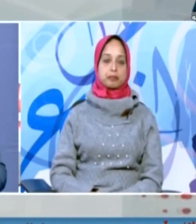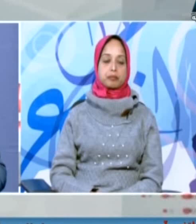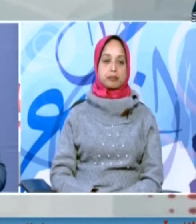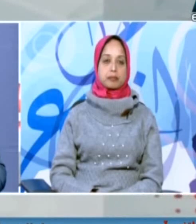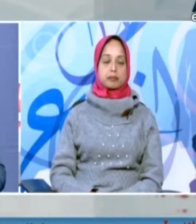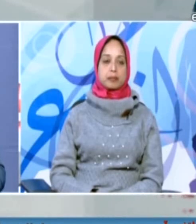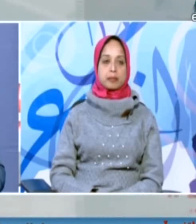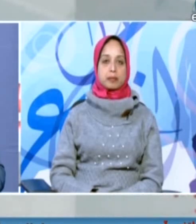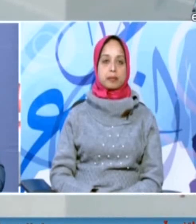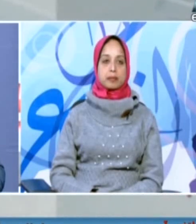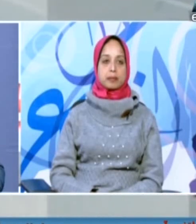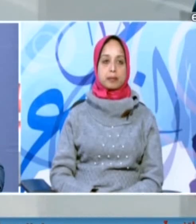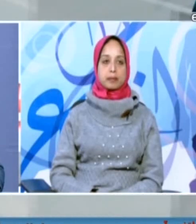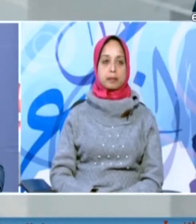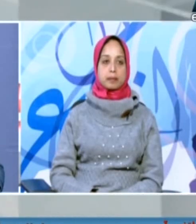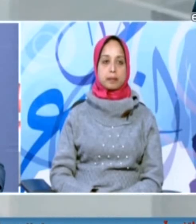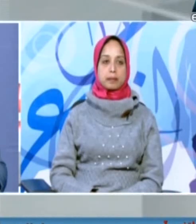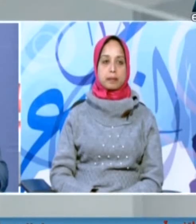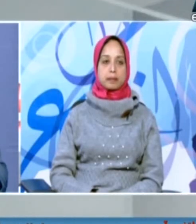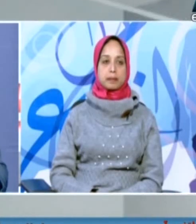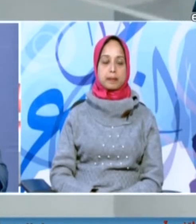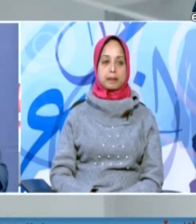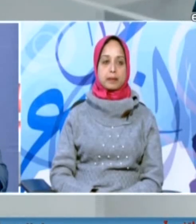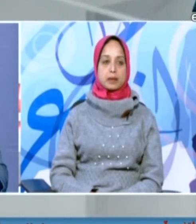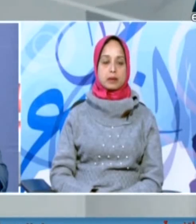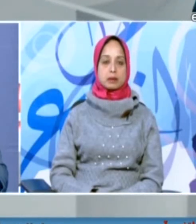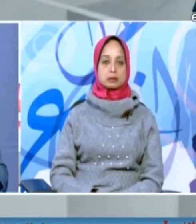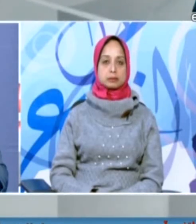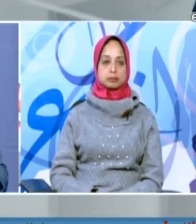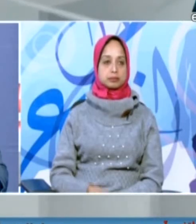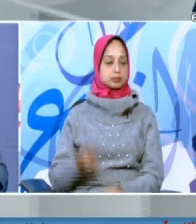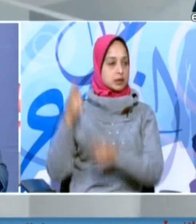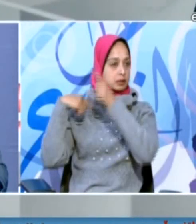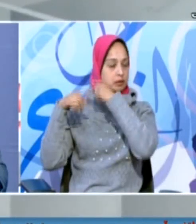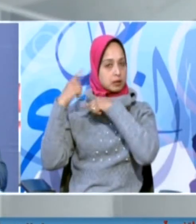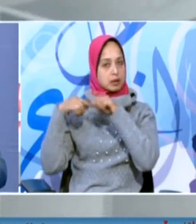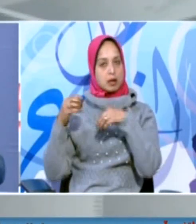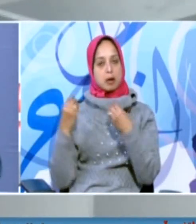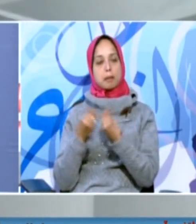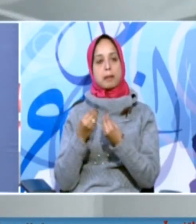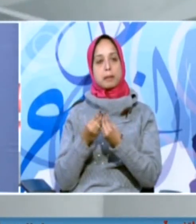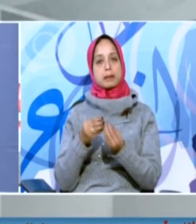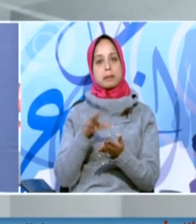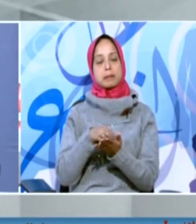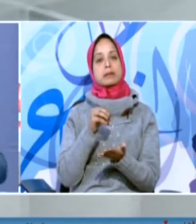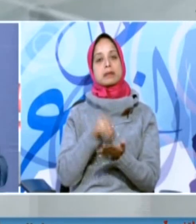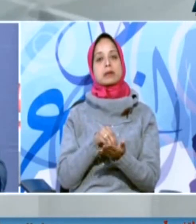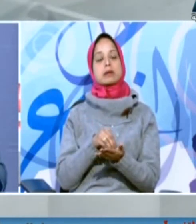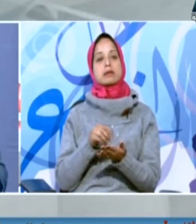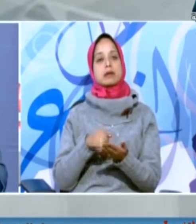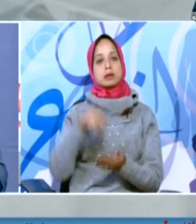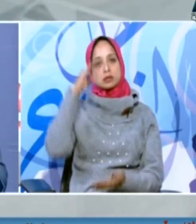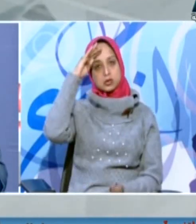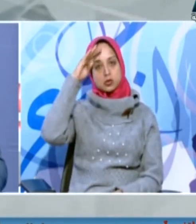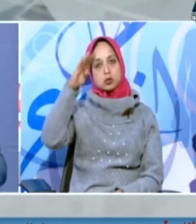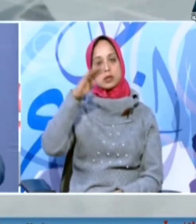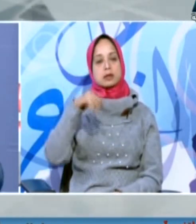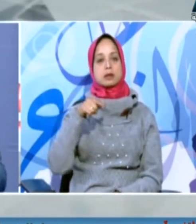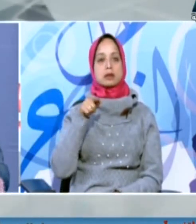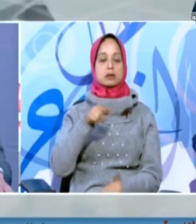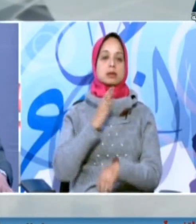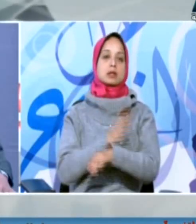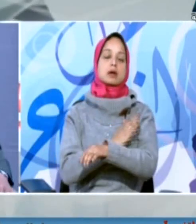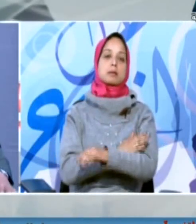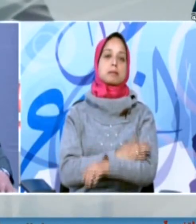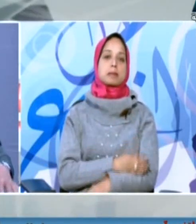اساسا من انطباق على طول اساسا من اول. تحت امرك يا ابو حميد في اي وقت يا حبيبي. اشكرك على المجهود الحقيقي. مفيش مجهود، ده انتوا ولادنا يا ابو حميد. تحت امرك